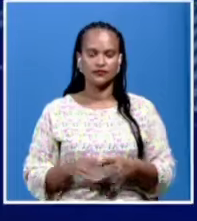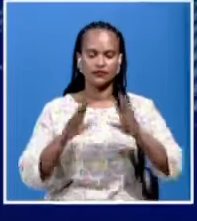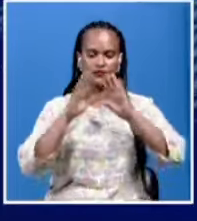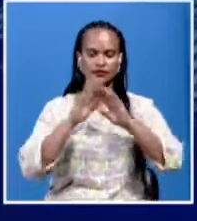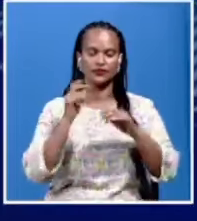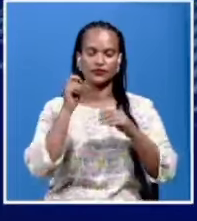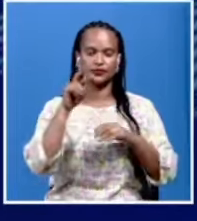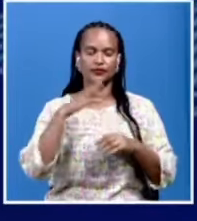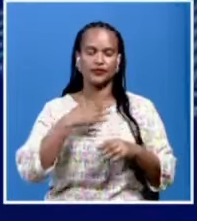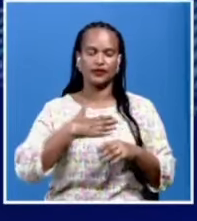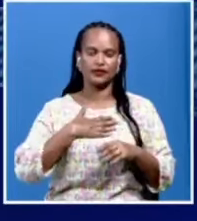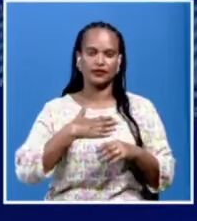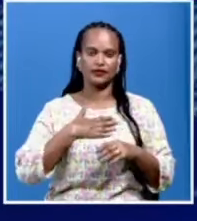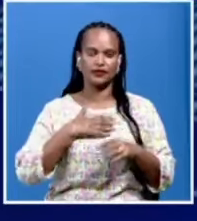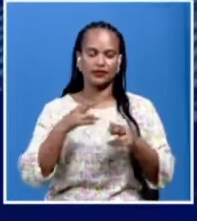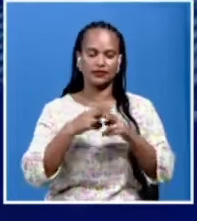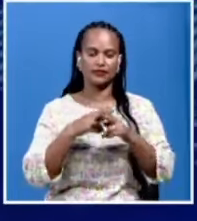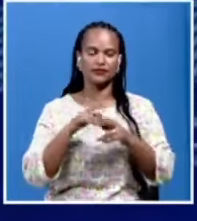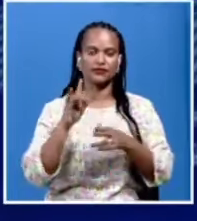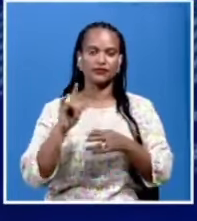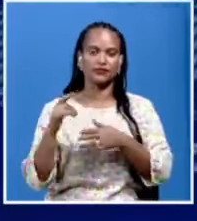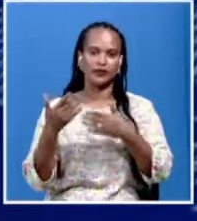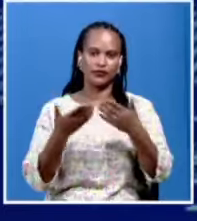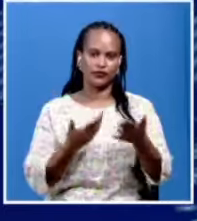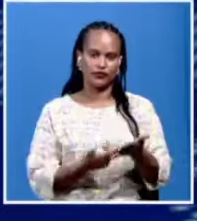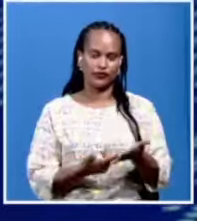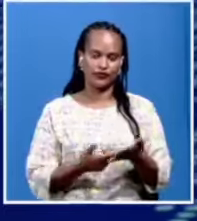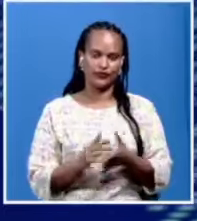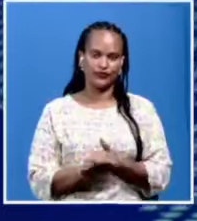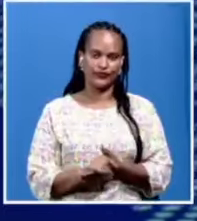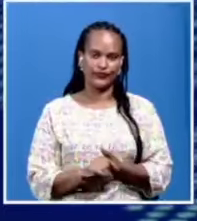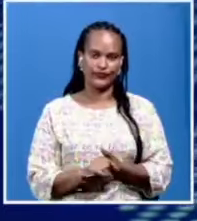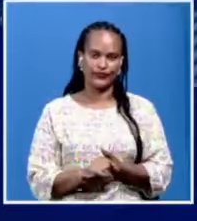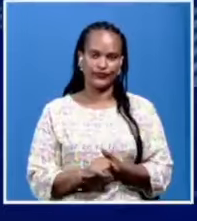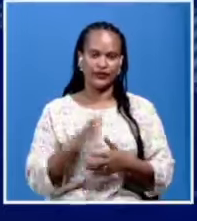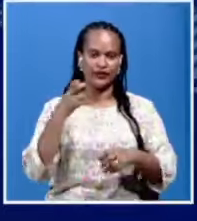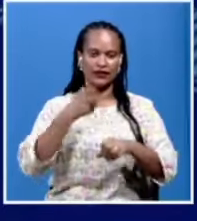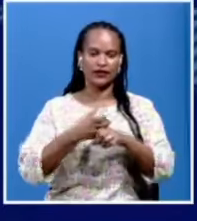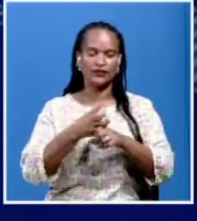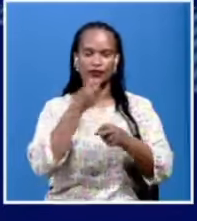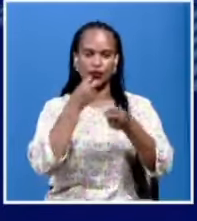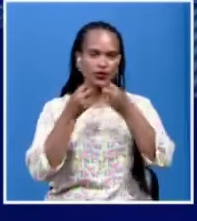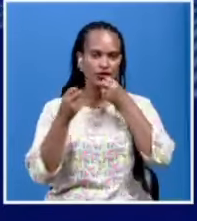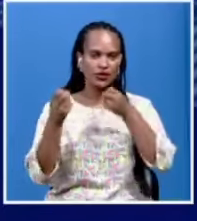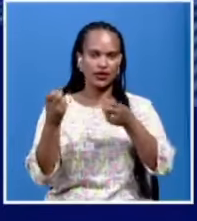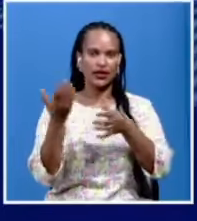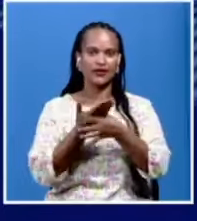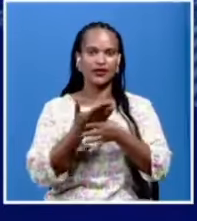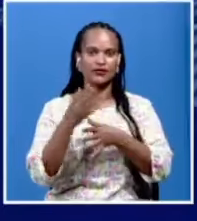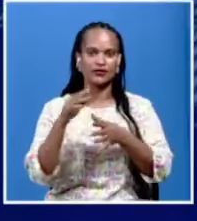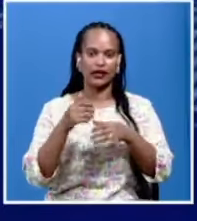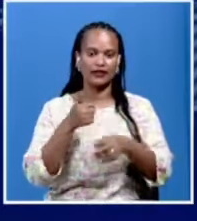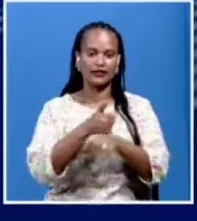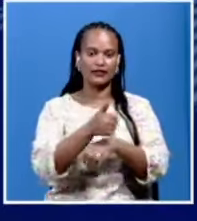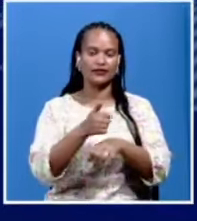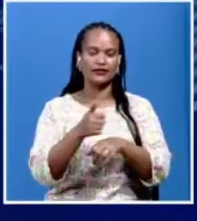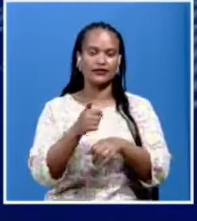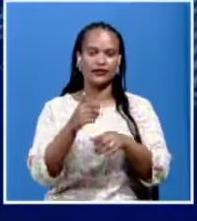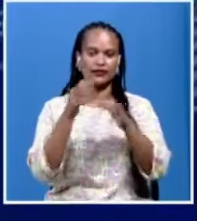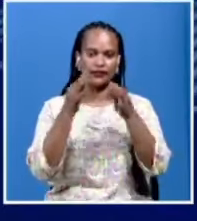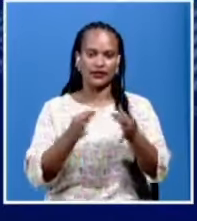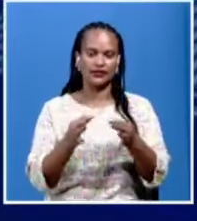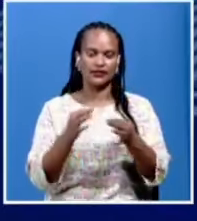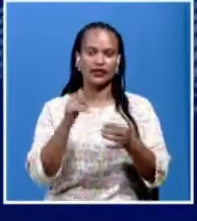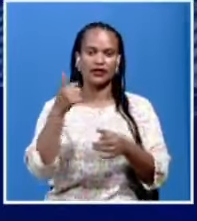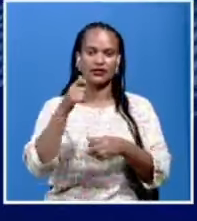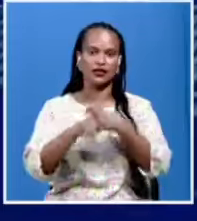ጣና ብልናዝ ኸበርኩም ተመልከትና ሓጸርቲ ጸብጻባት እንሆም ከቢድ ገበን ክትራን ዝፈጸሙ ተኸሰስቲ ጽኑዕ ማእሰርቲ